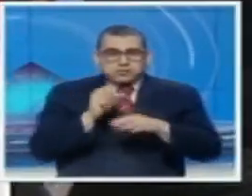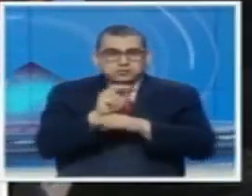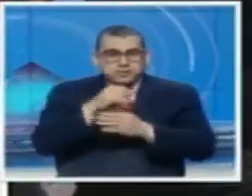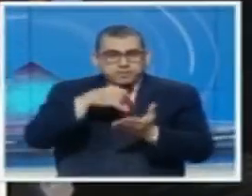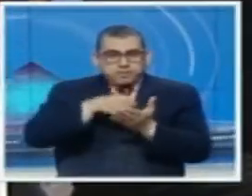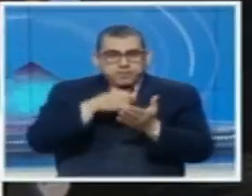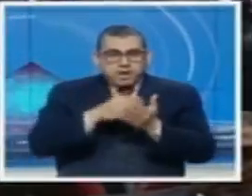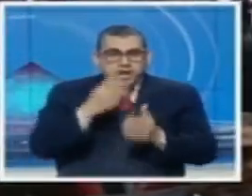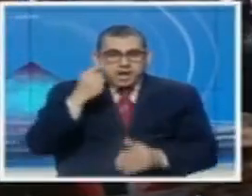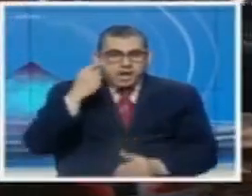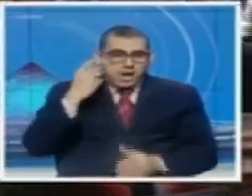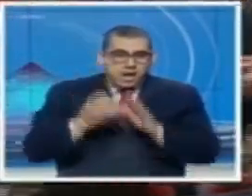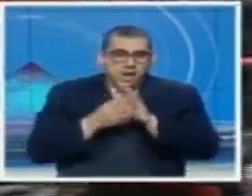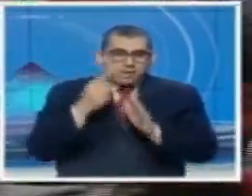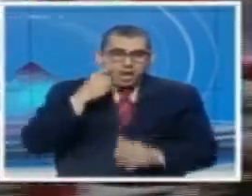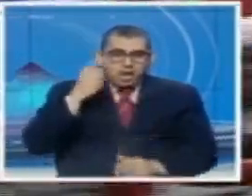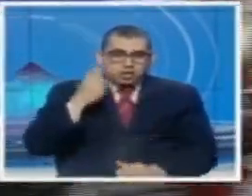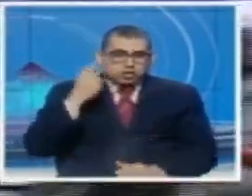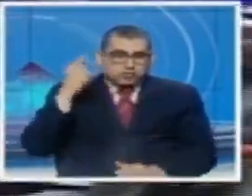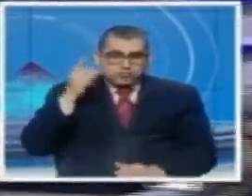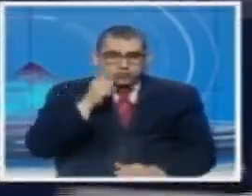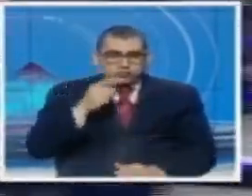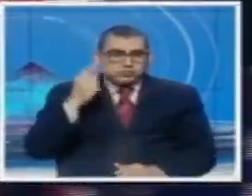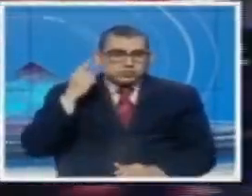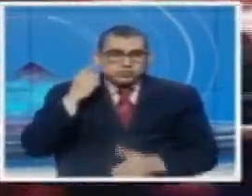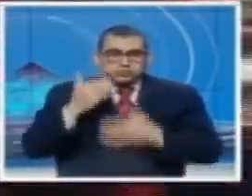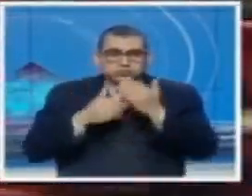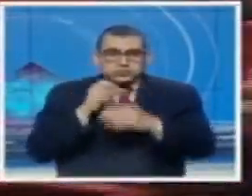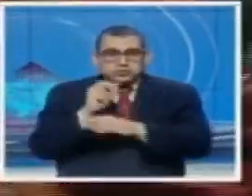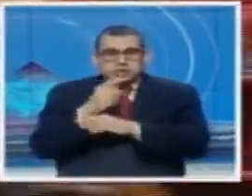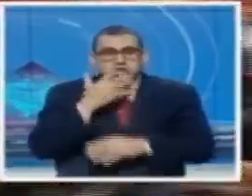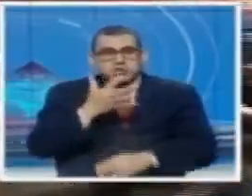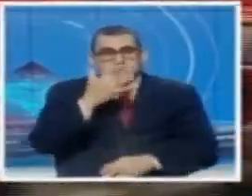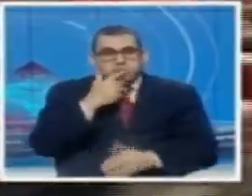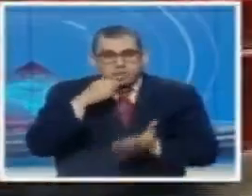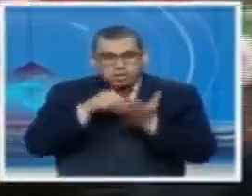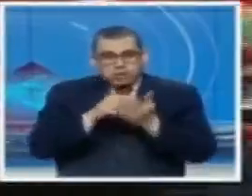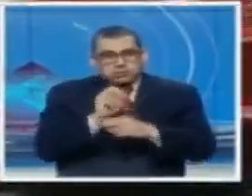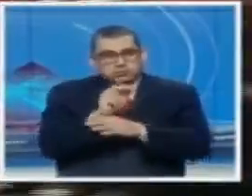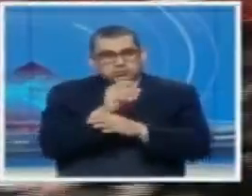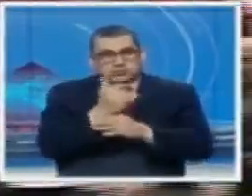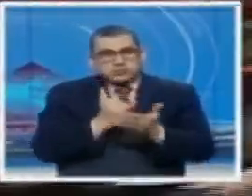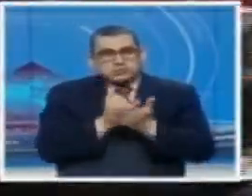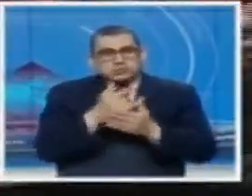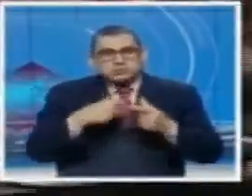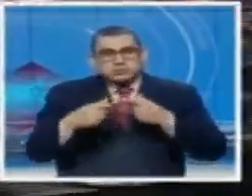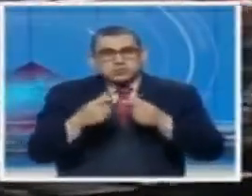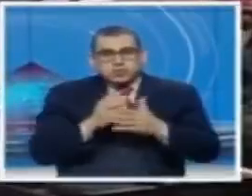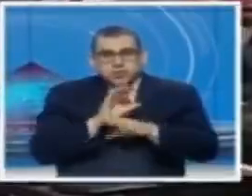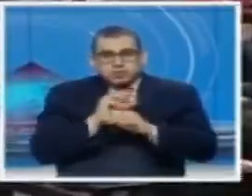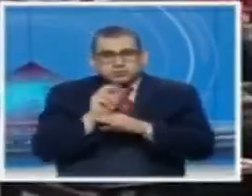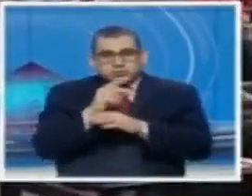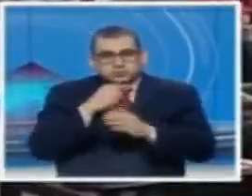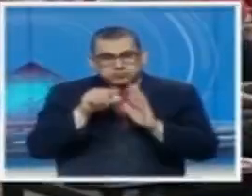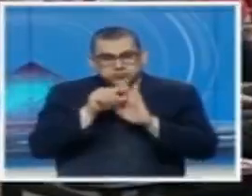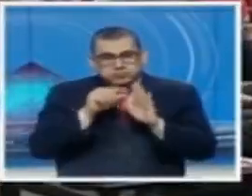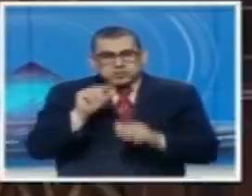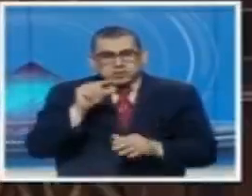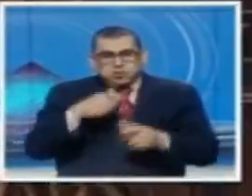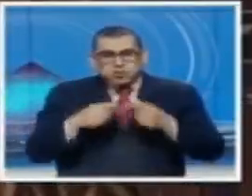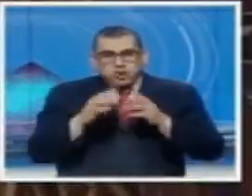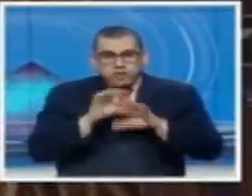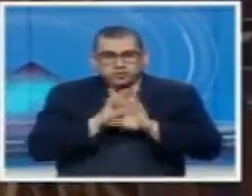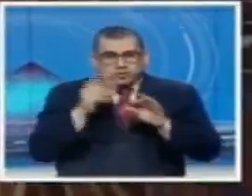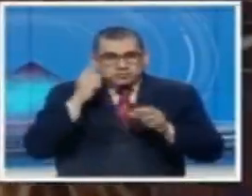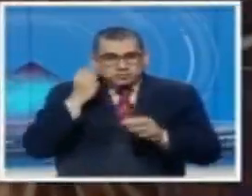عين شمس. الأدوار الجديدة لمؤسسات تعليم الكبار في عصر الذكاء الاصطناعي وتوظيف تطبيقات الذكاء الاصطناعي في